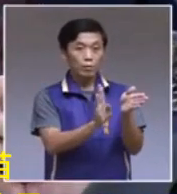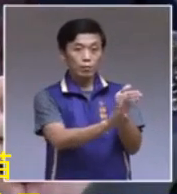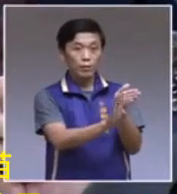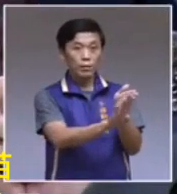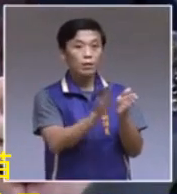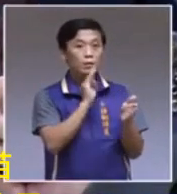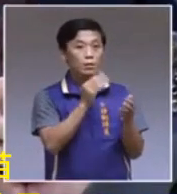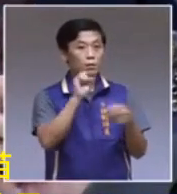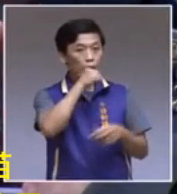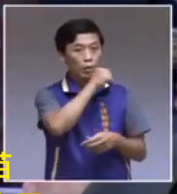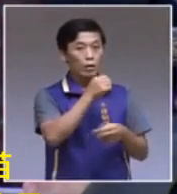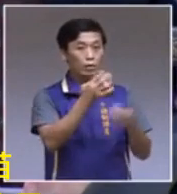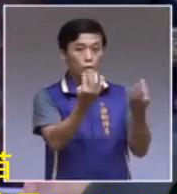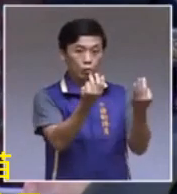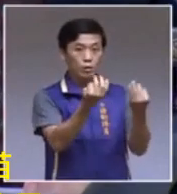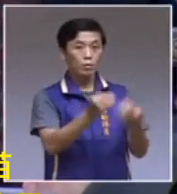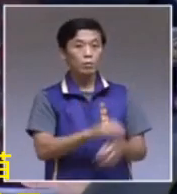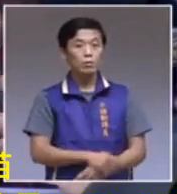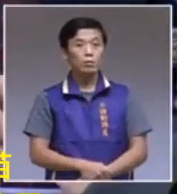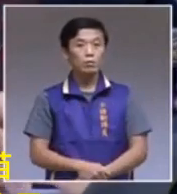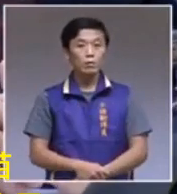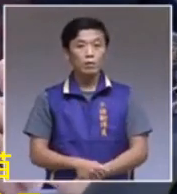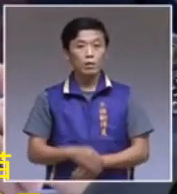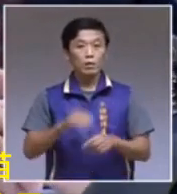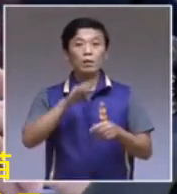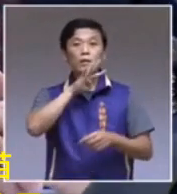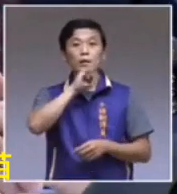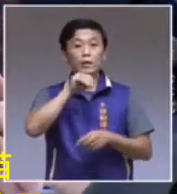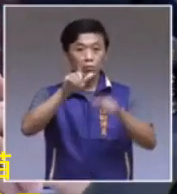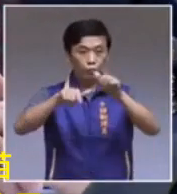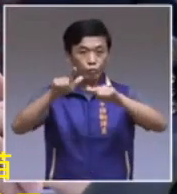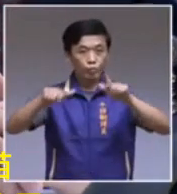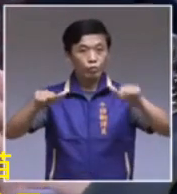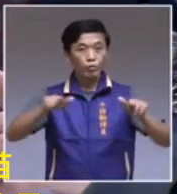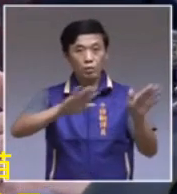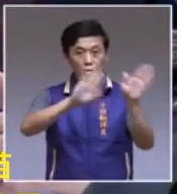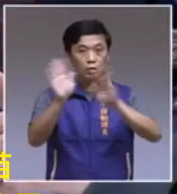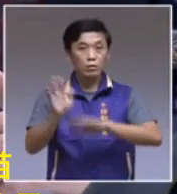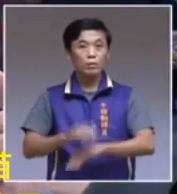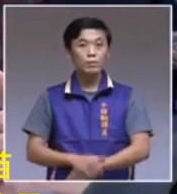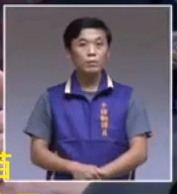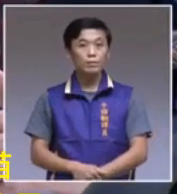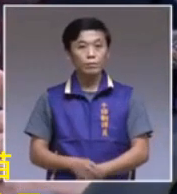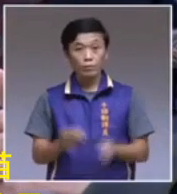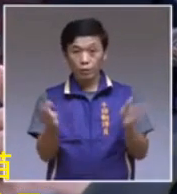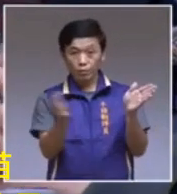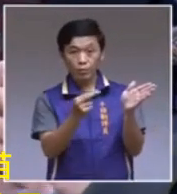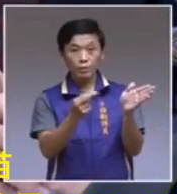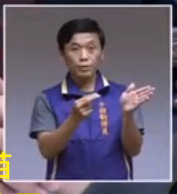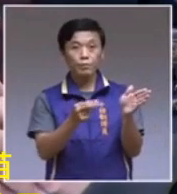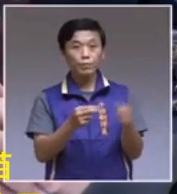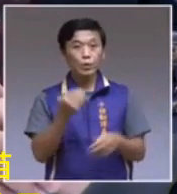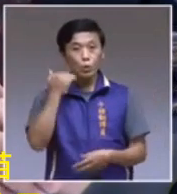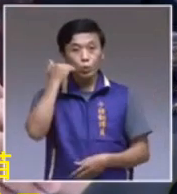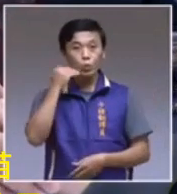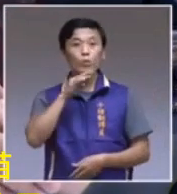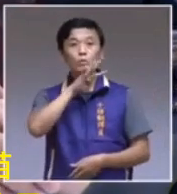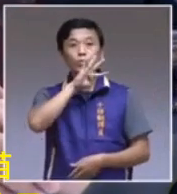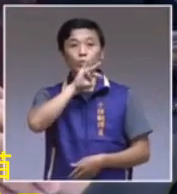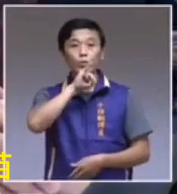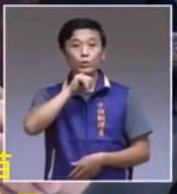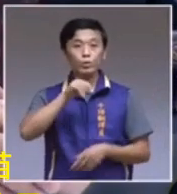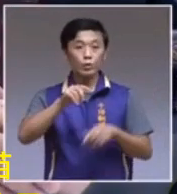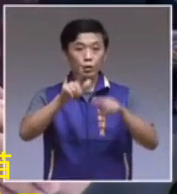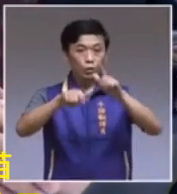土的数据哈。那各个年龄层，那我们可以看到，如果 各个年龄层